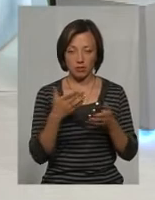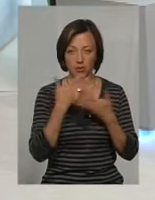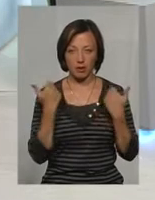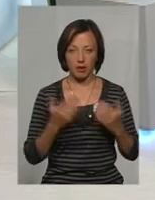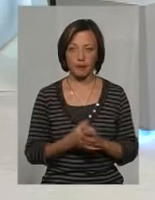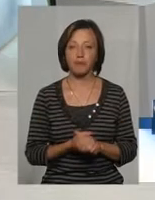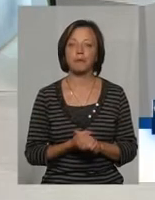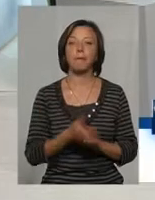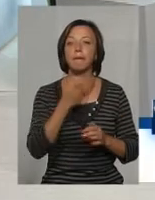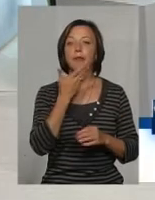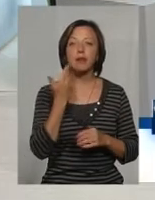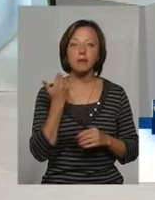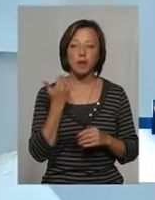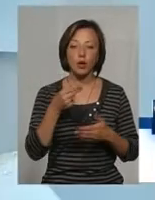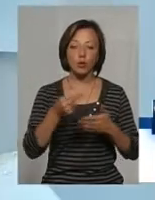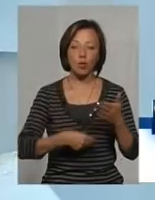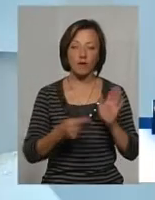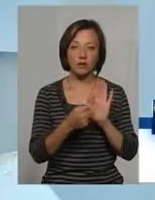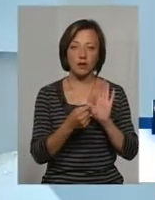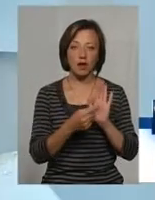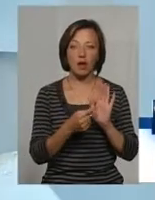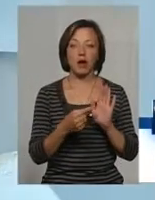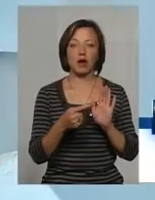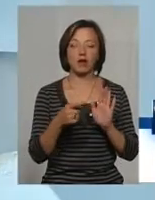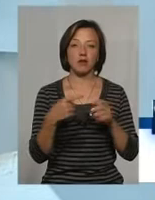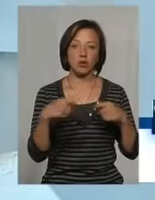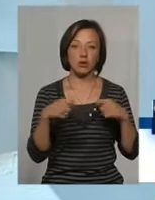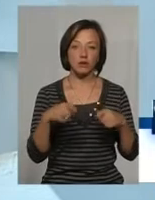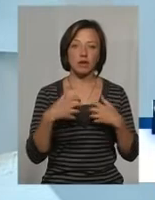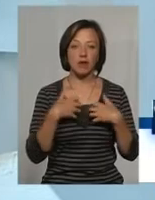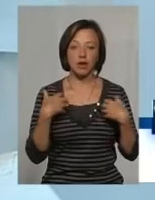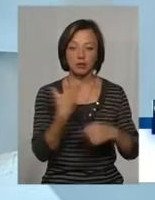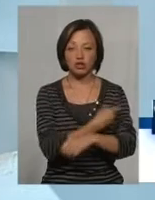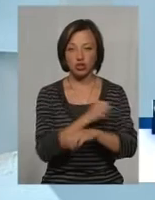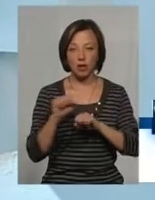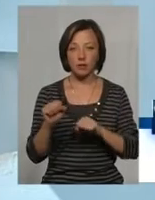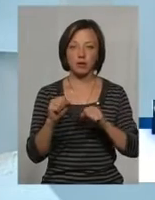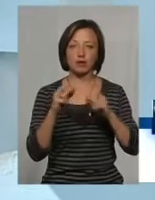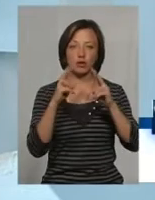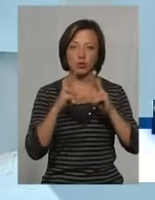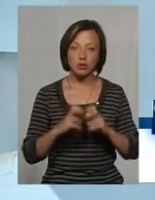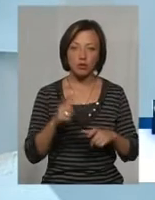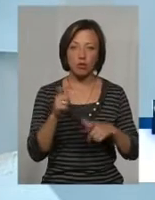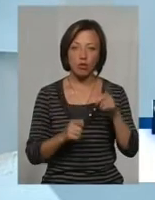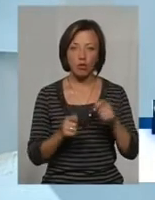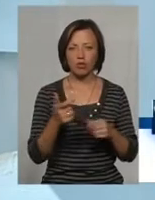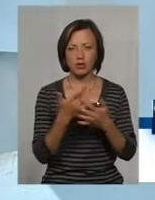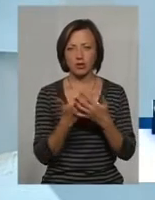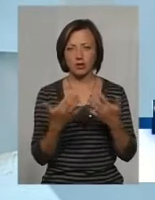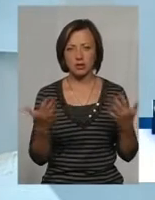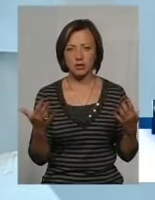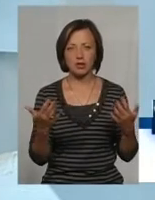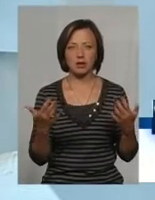немає. Немає довідок, де було вказано реалізаторів ринку, що тварина привита, щеплена, досліджена на лейкоз, туберкульоз, щеплена